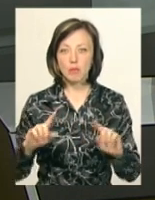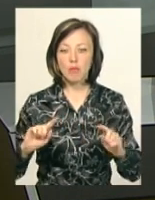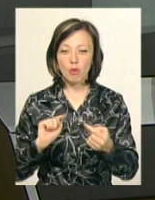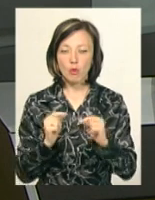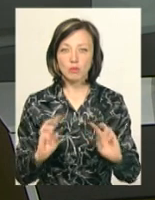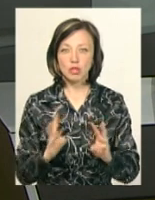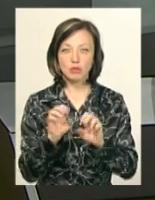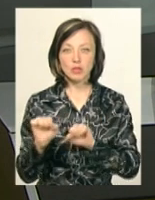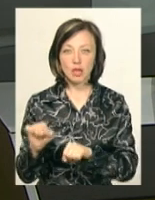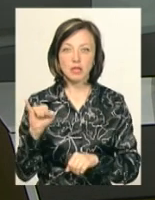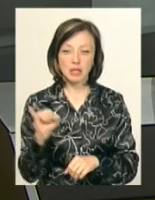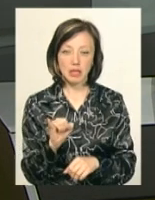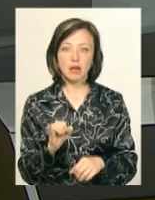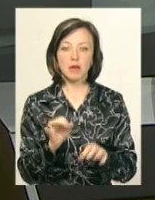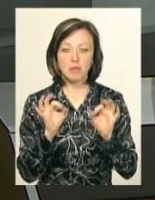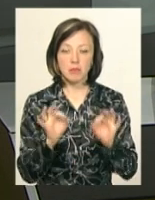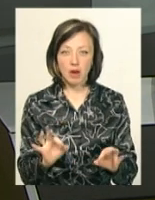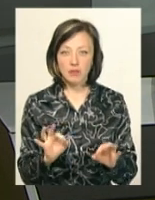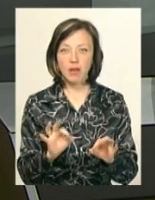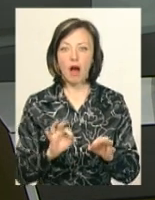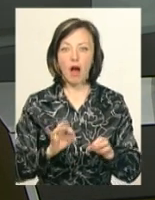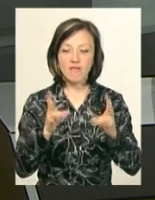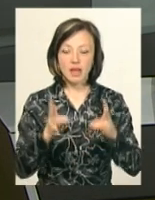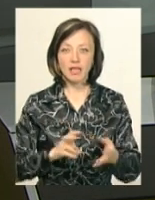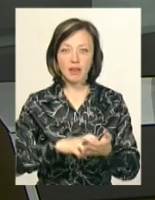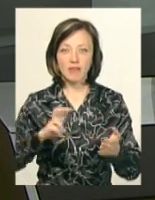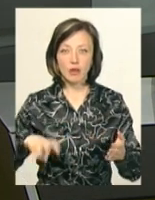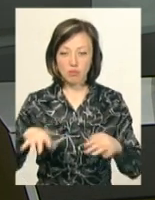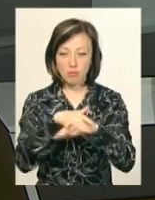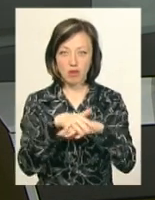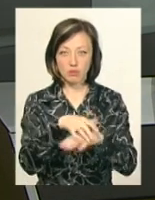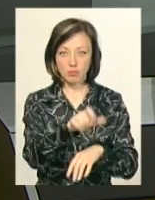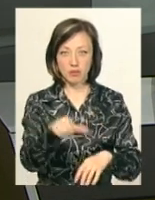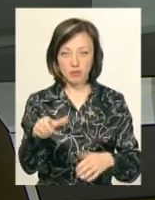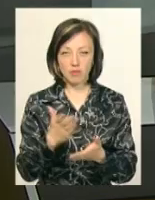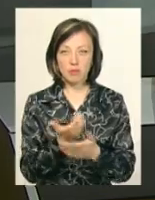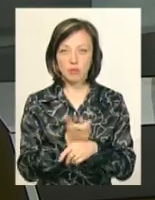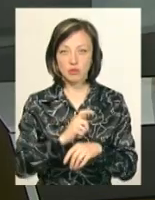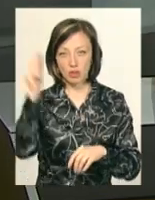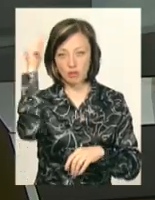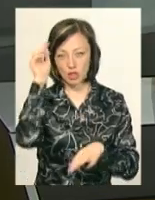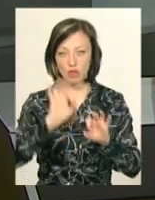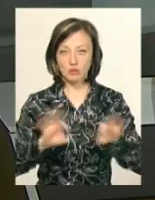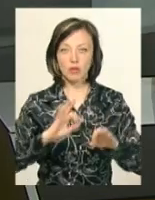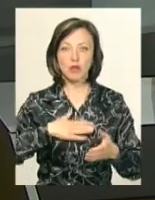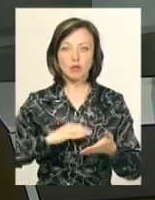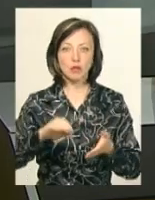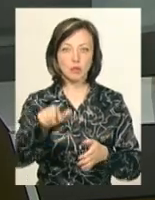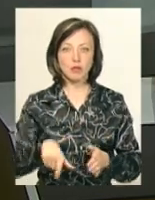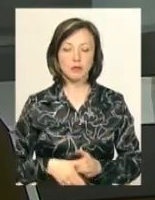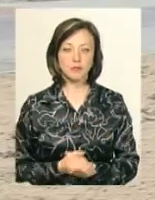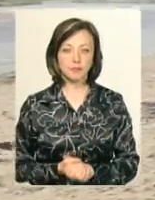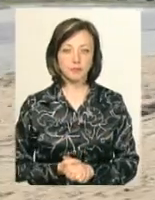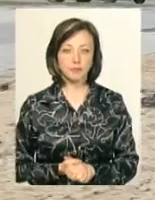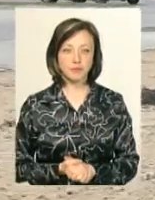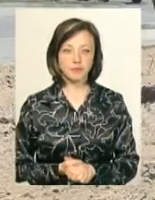протипожежного захисту та справність аварійних виходів у закладах масового перебування людей. Більше про навчання рятувальників розповість Тетяна Присикар.